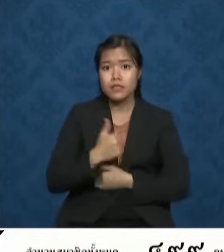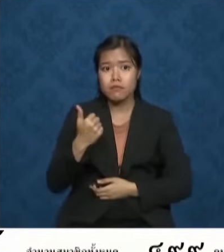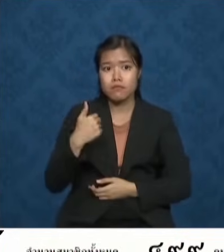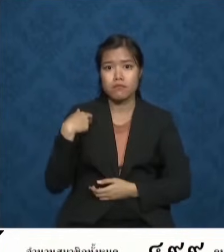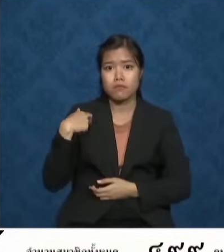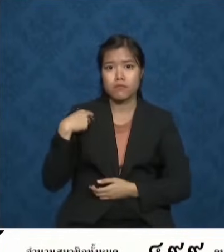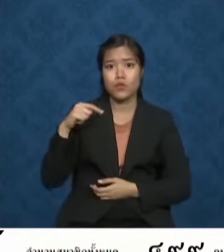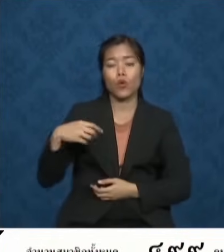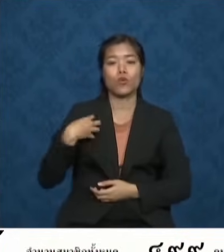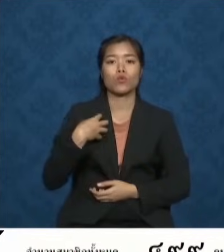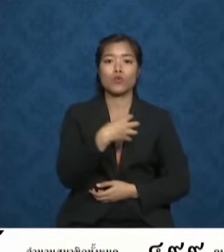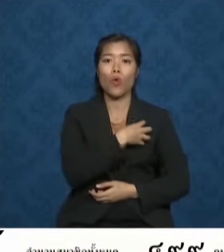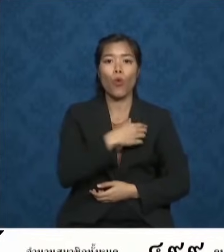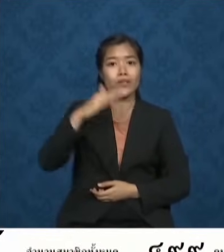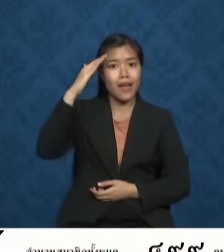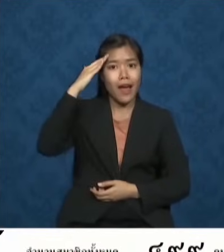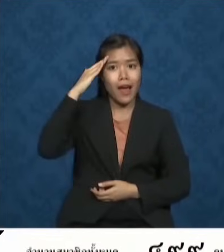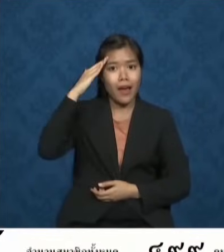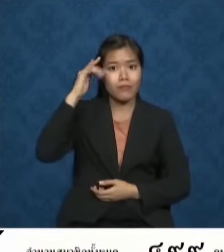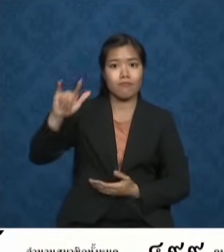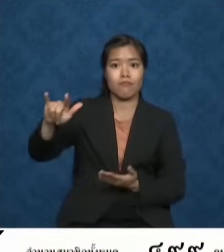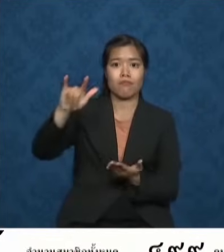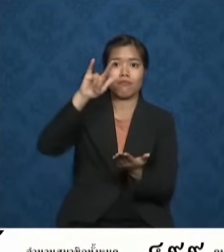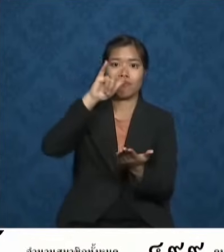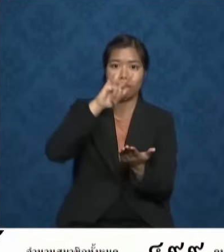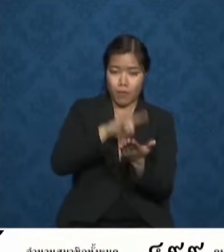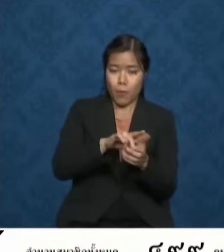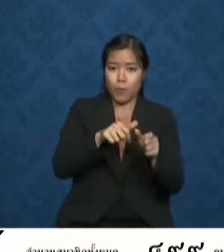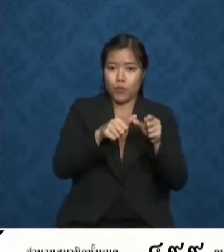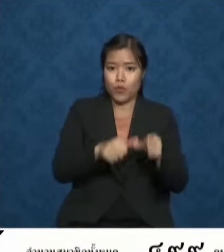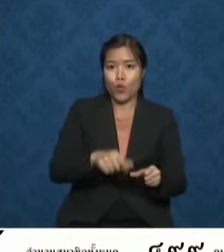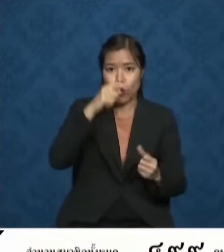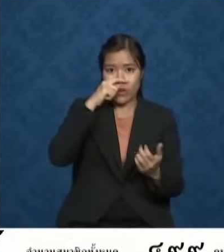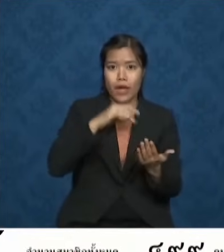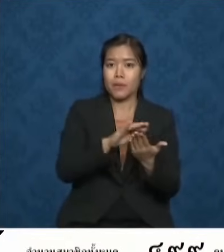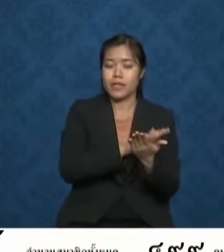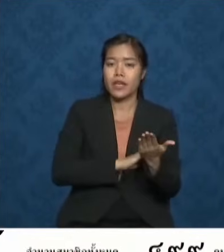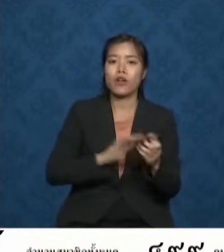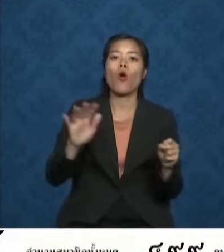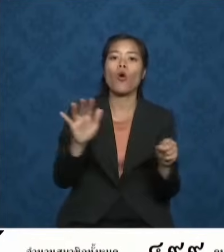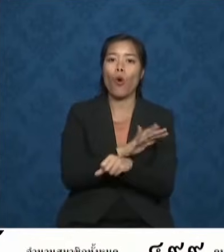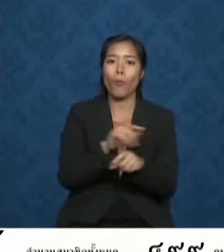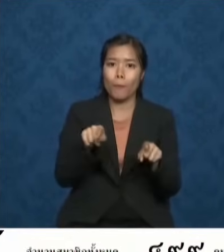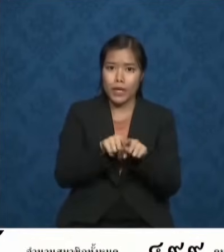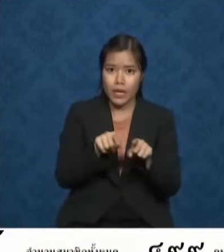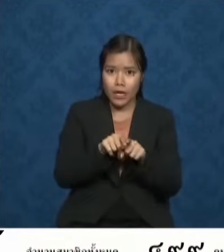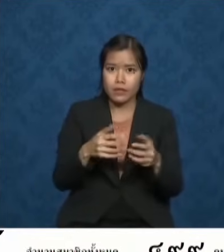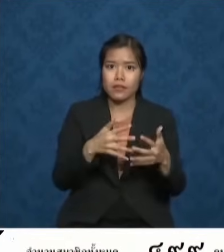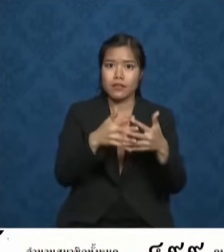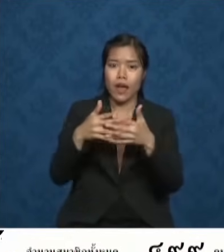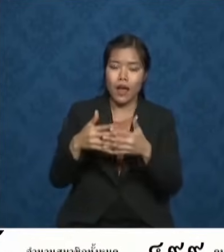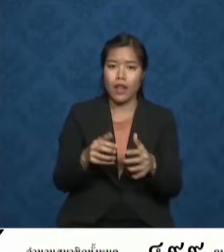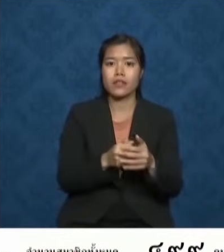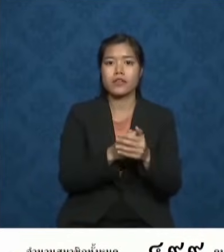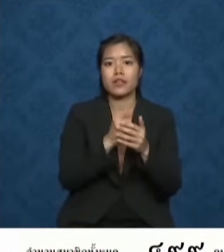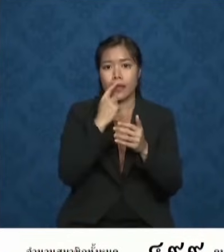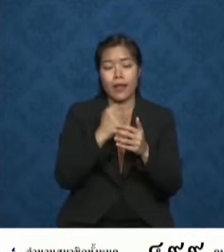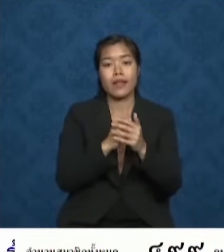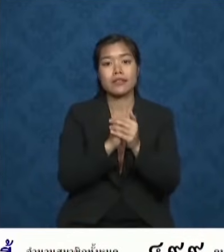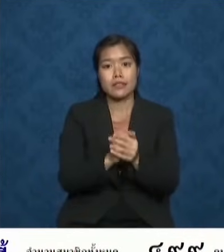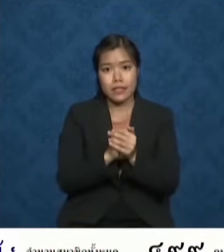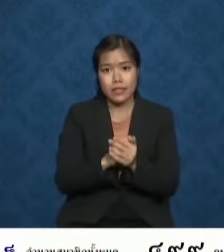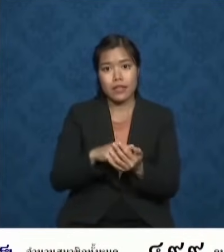ำที่บ้านเราเขาก็ส่งครบทุกเหล่าทัพสหรัฐจีนมาบ้านเราครบหม